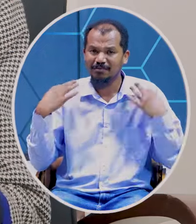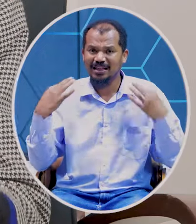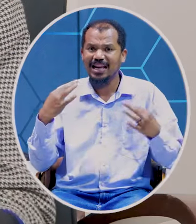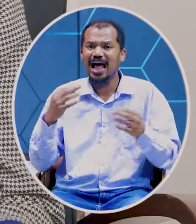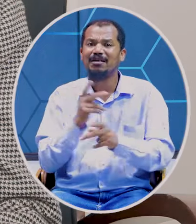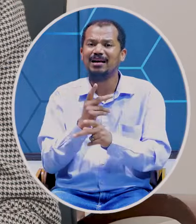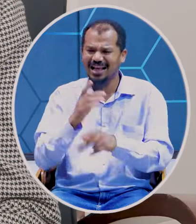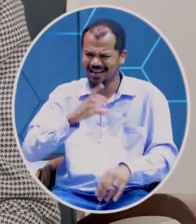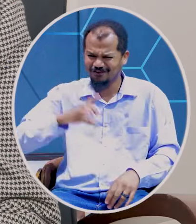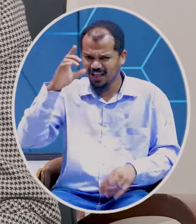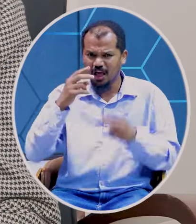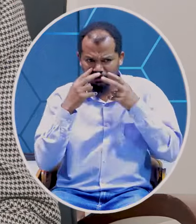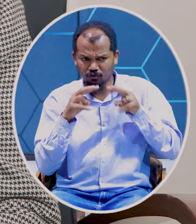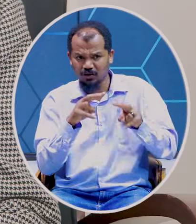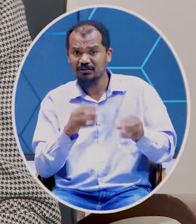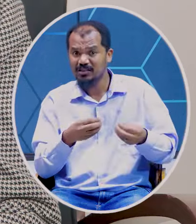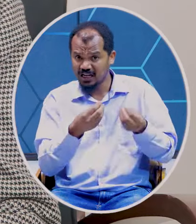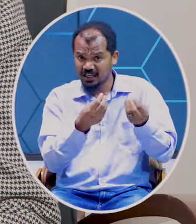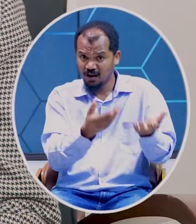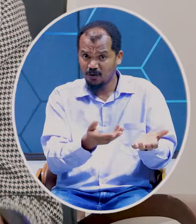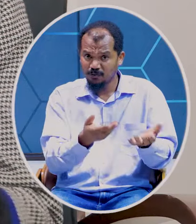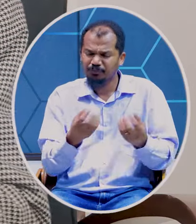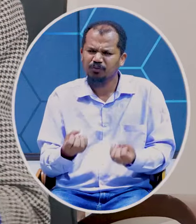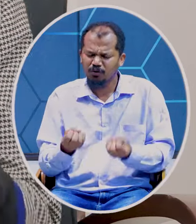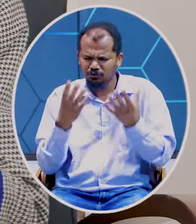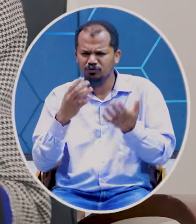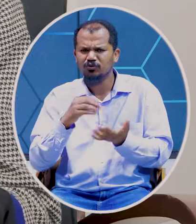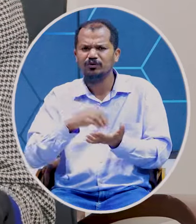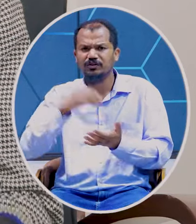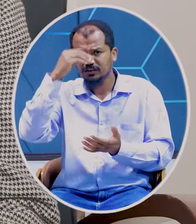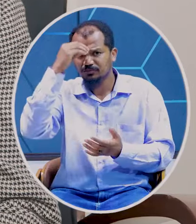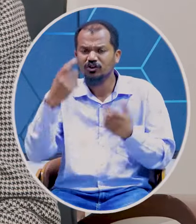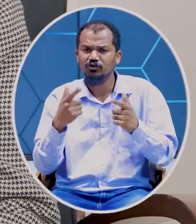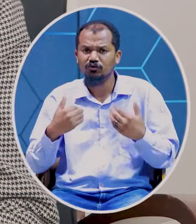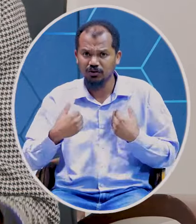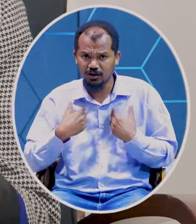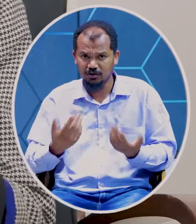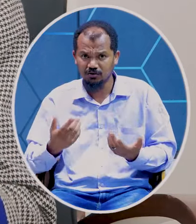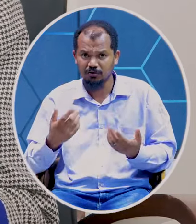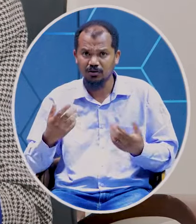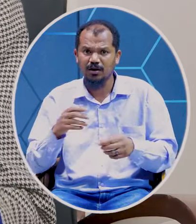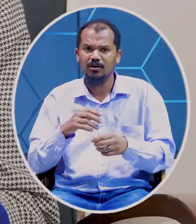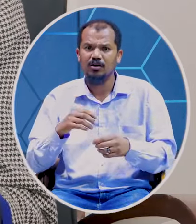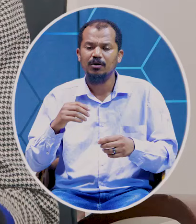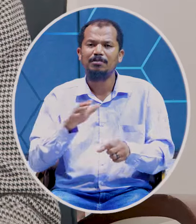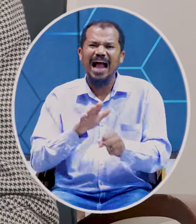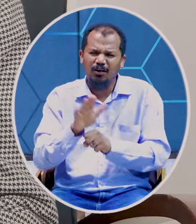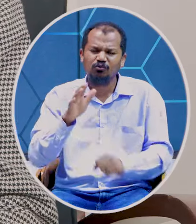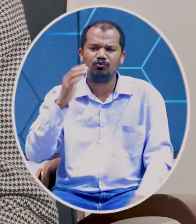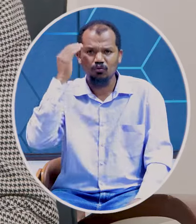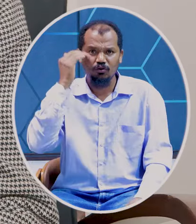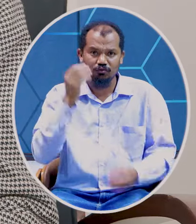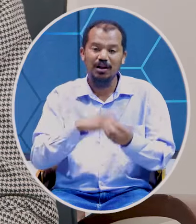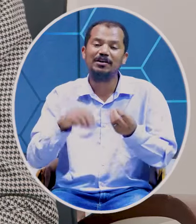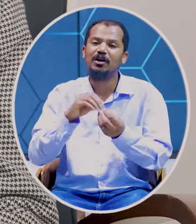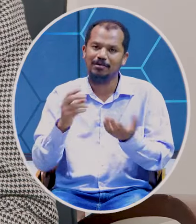ጤና ጥበቃም ከፍተኛ አቴንሽን ስለሰጠው ብዙ ትምህርት መድረኮች አሉና ጤና ባለሙያውን ብቃቱን ሙቀቱን ለመጨመር